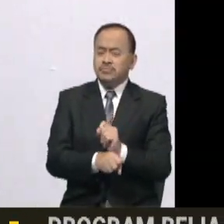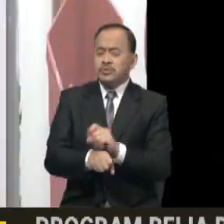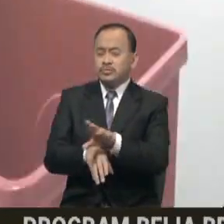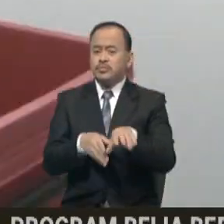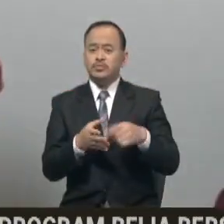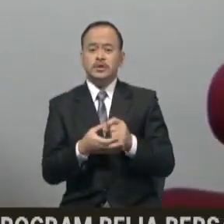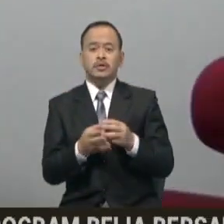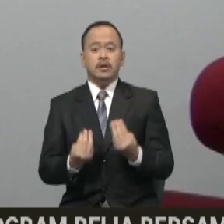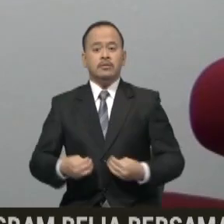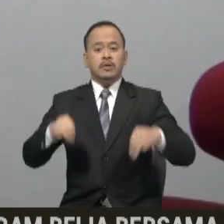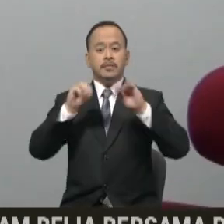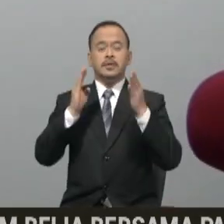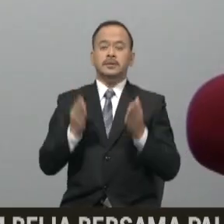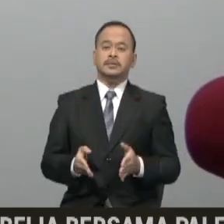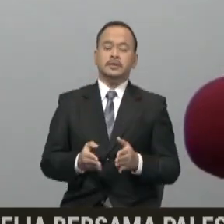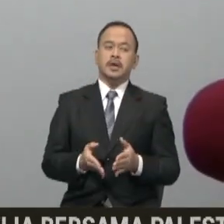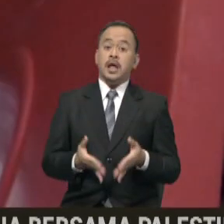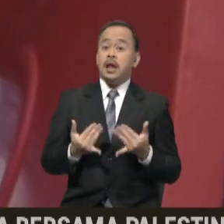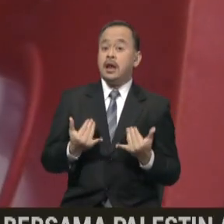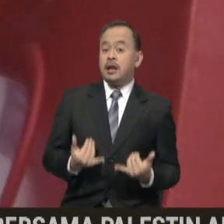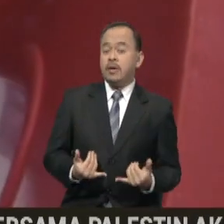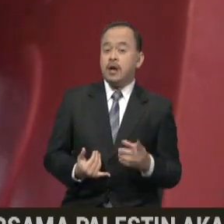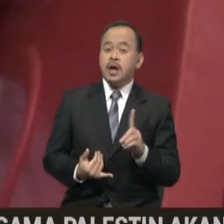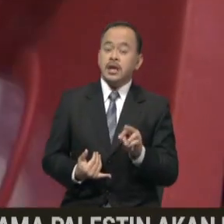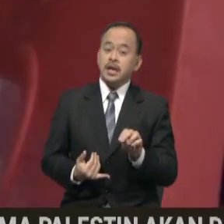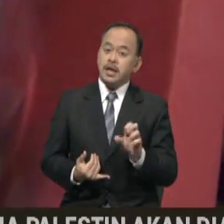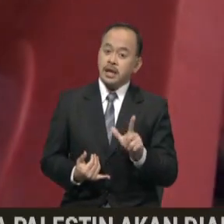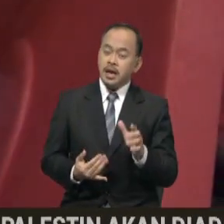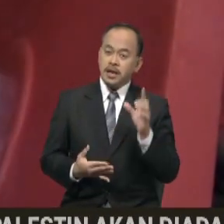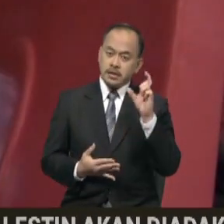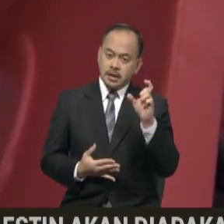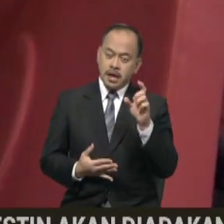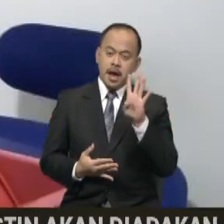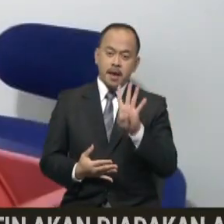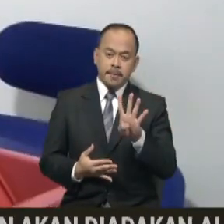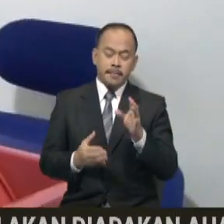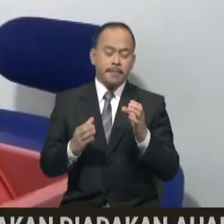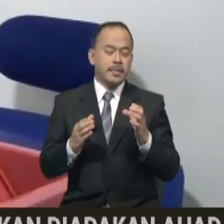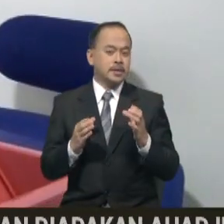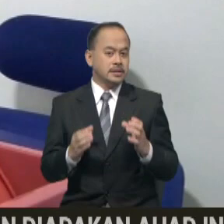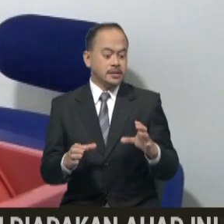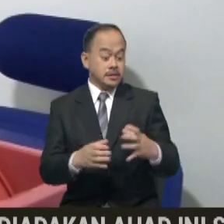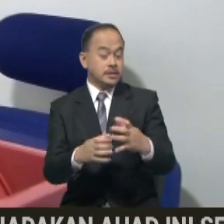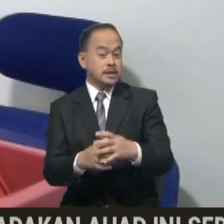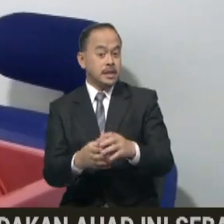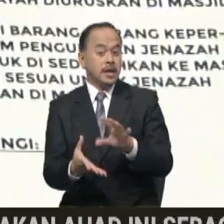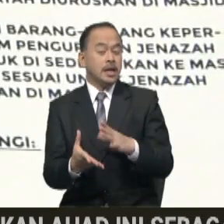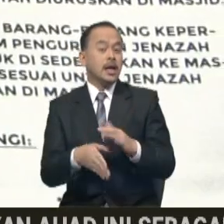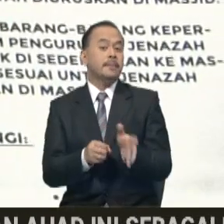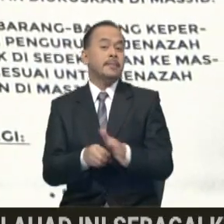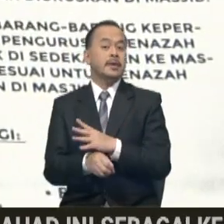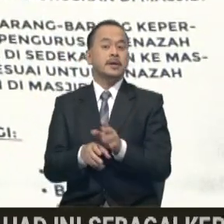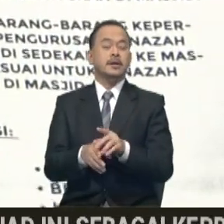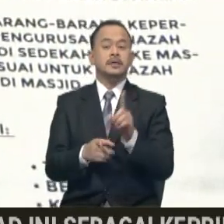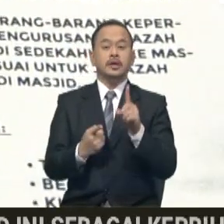pengapai. Setakat ini, Dinal Islam mengeluarkan 4 set kelengkapan jenazah iaitu set